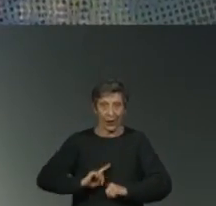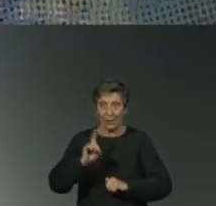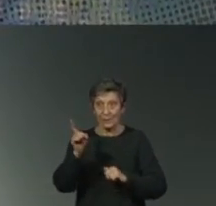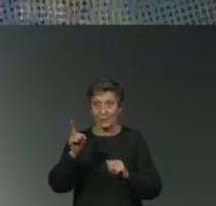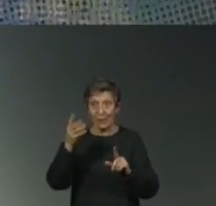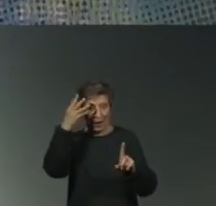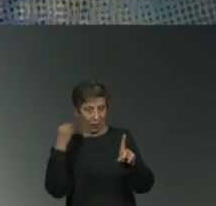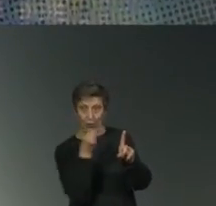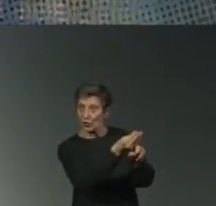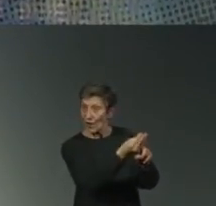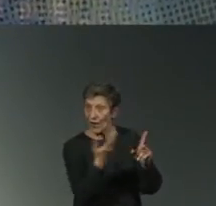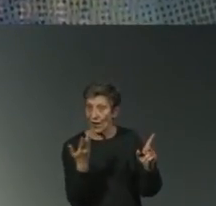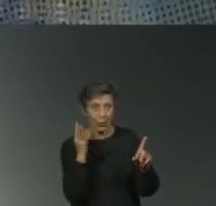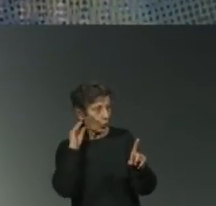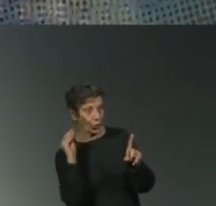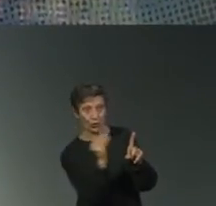rapport